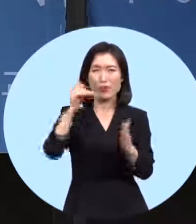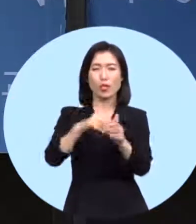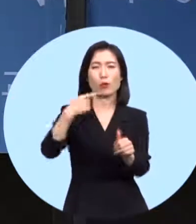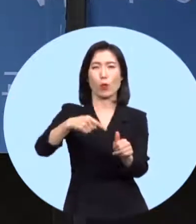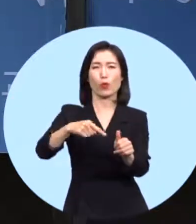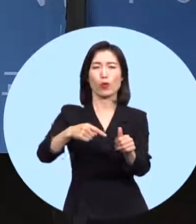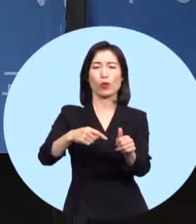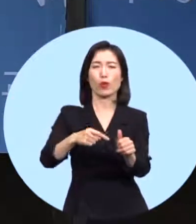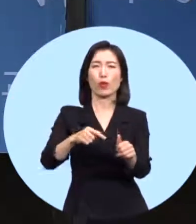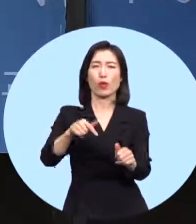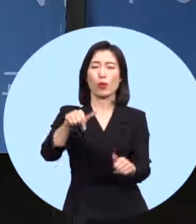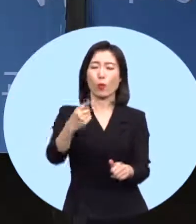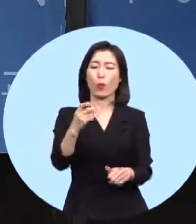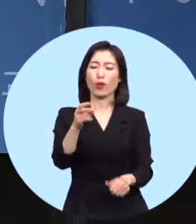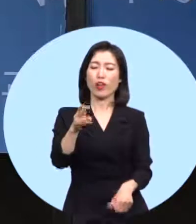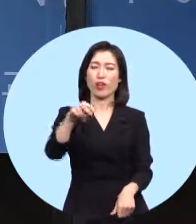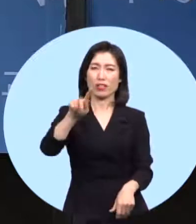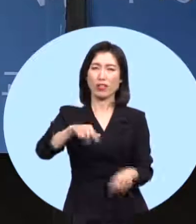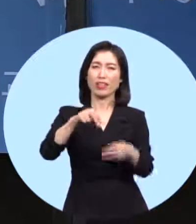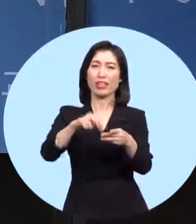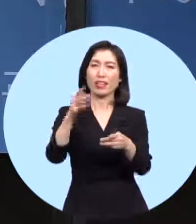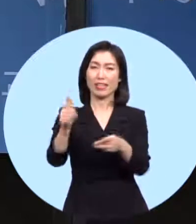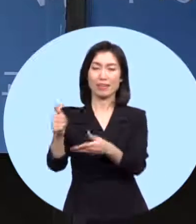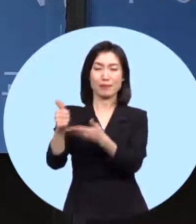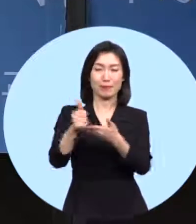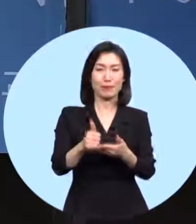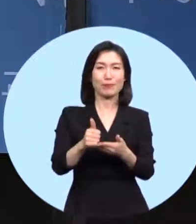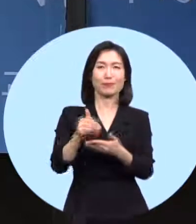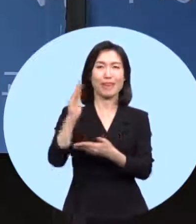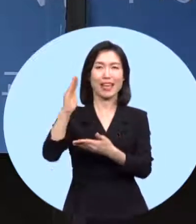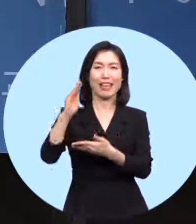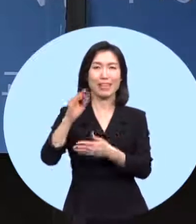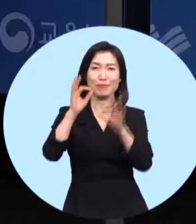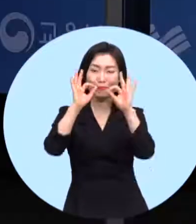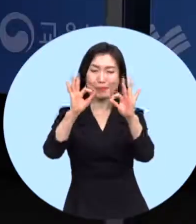국가평생교육진흥원의 고영삼 센터장님을 모시고 말씀을 들어보도록 하겠습니다.